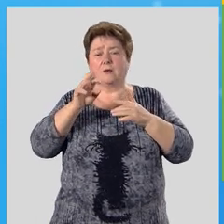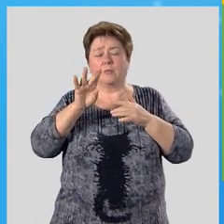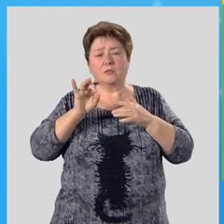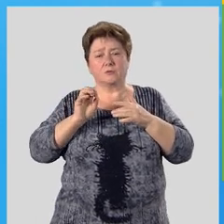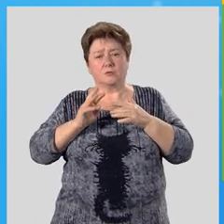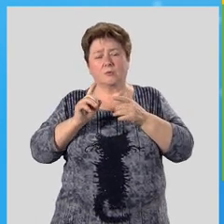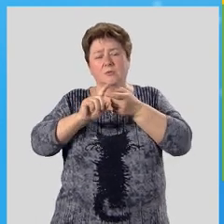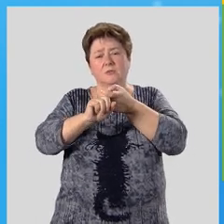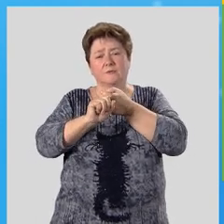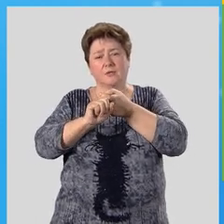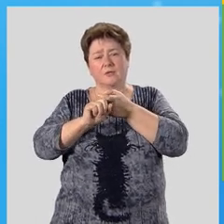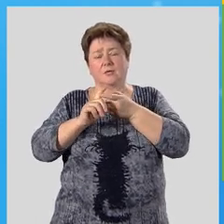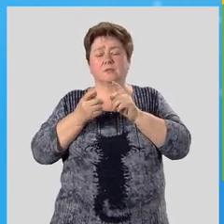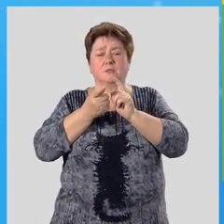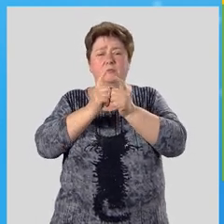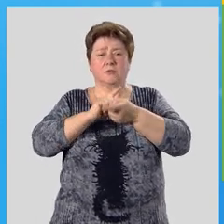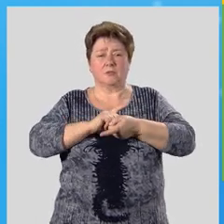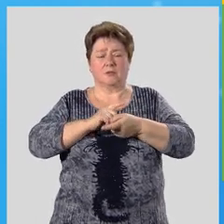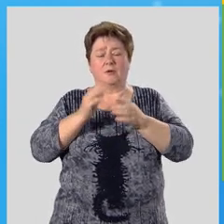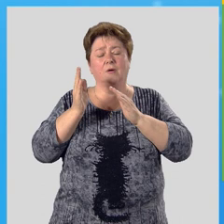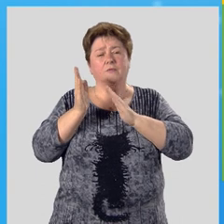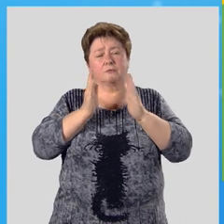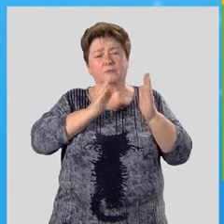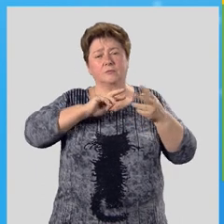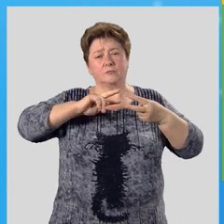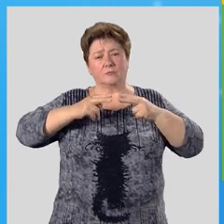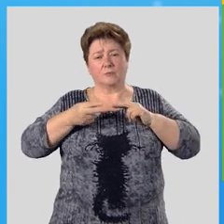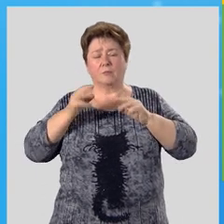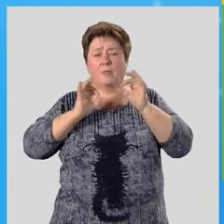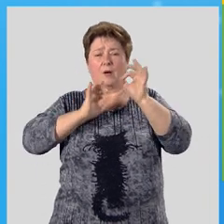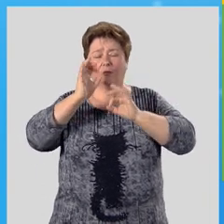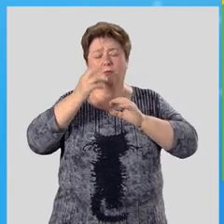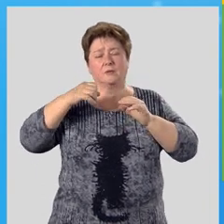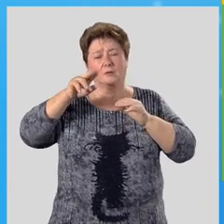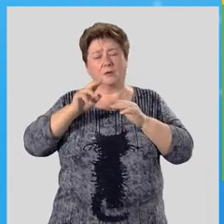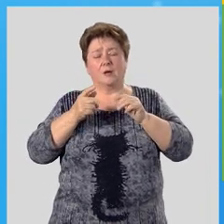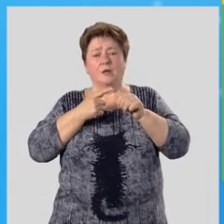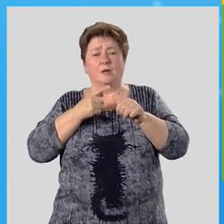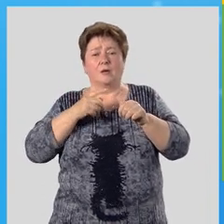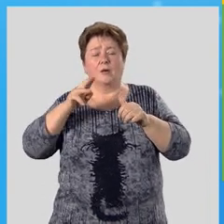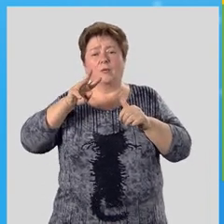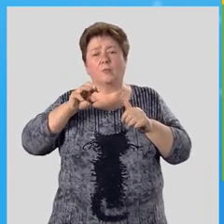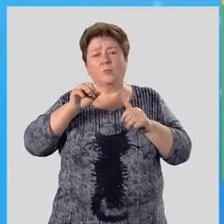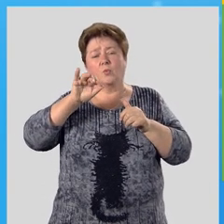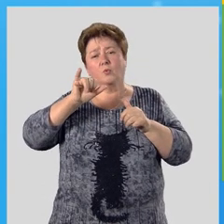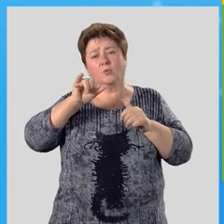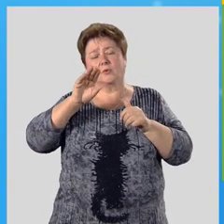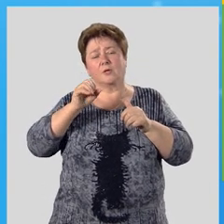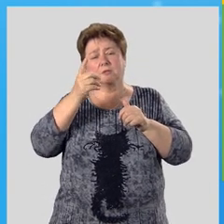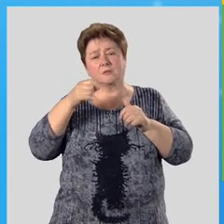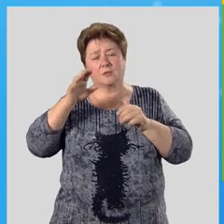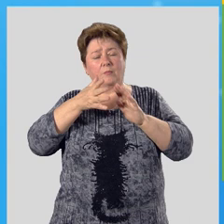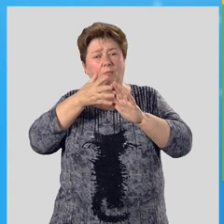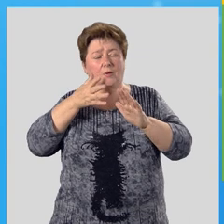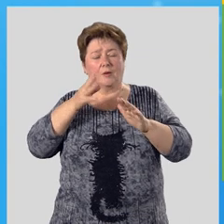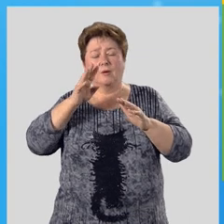хромосом, связанные с изменениями в структуре молекулы ДНК, называют мутациями.